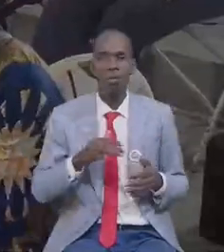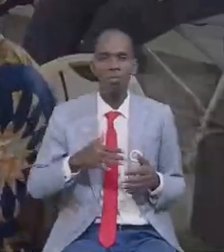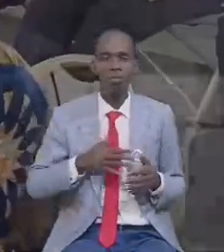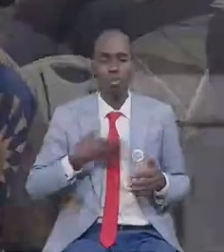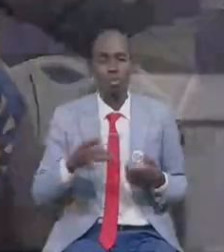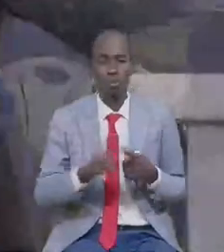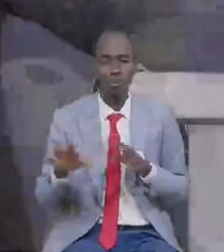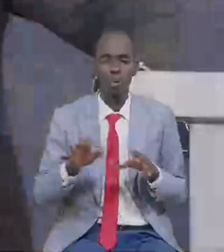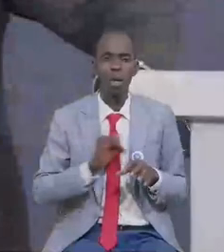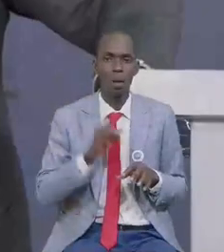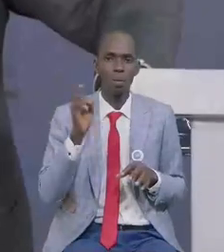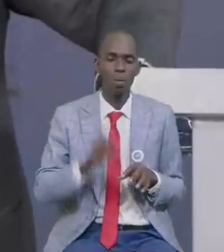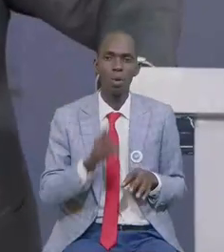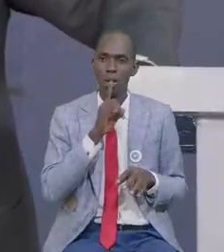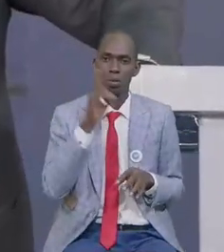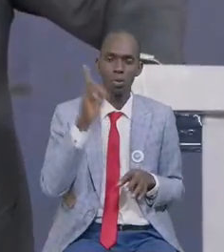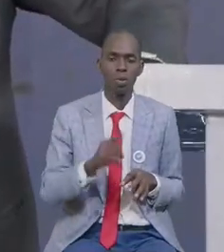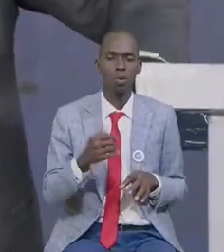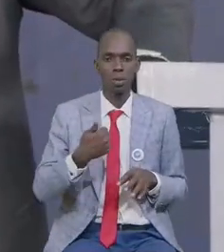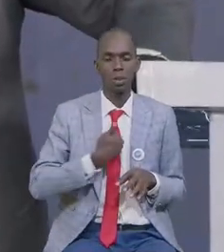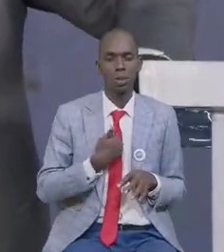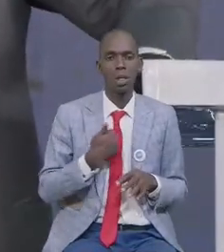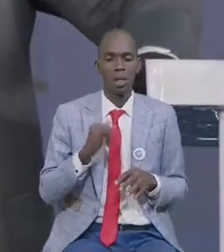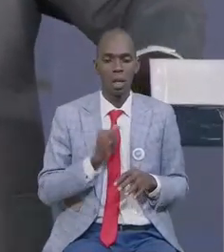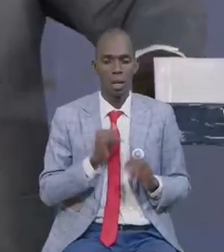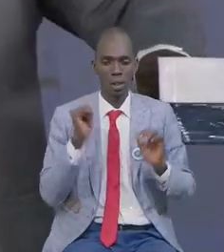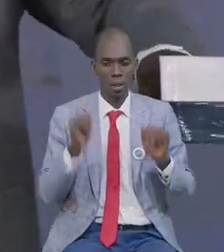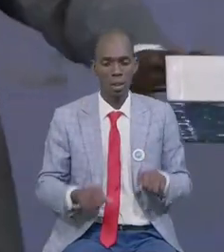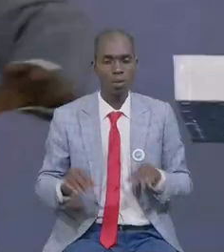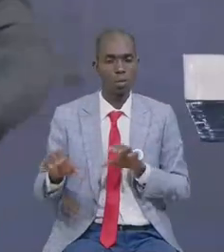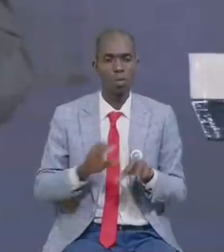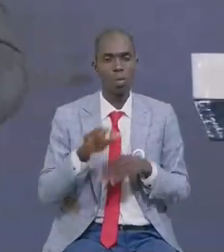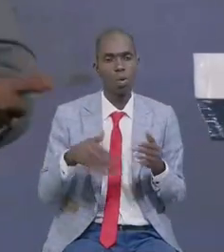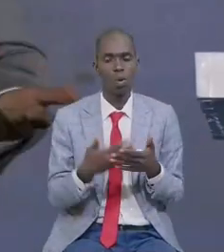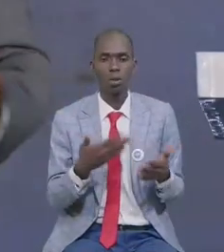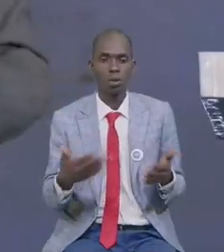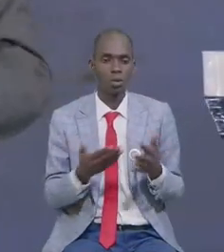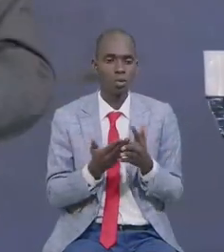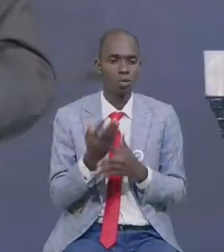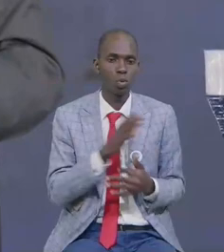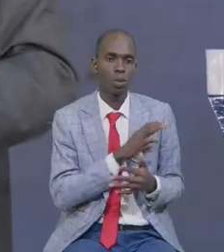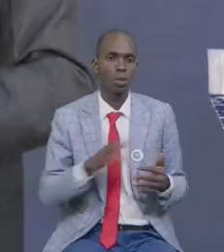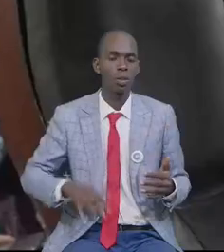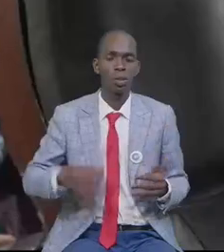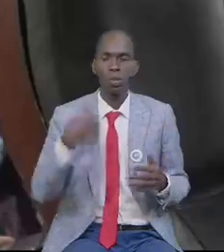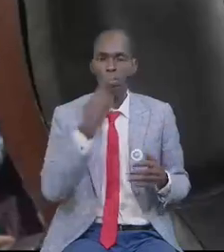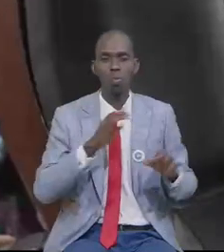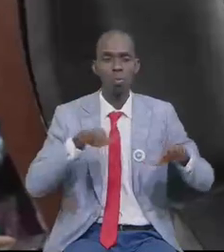rassurer que je peux, tout par Christ qui me fortifie.